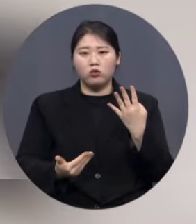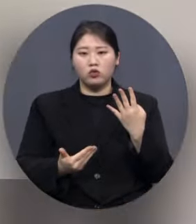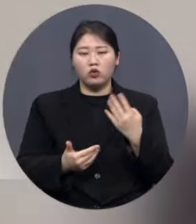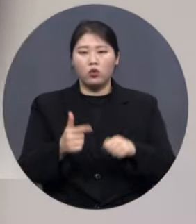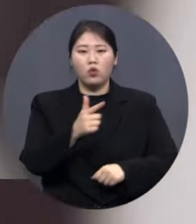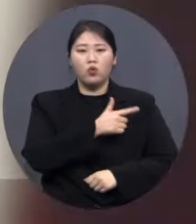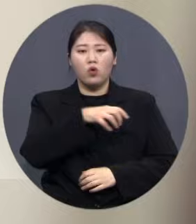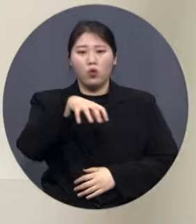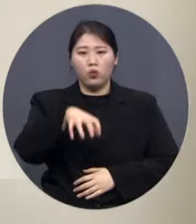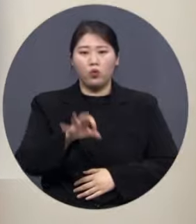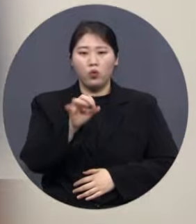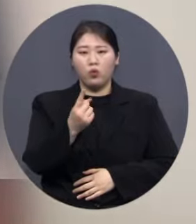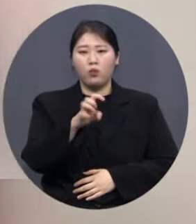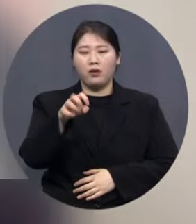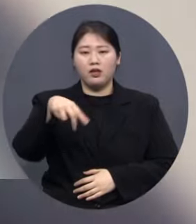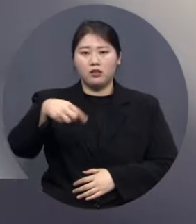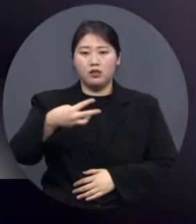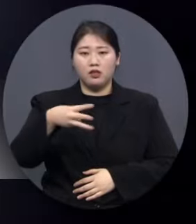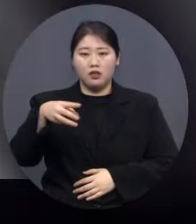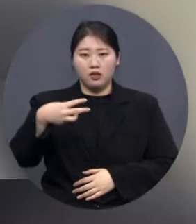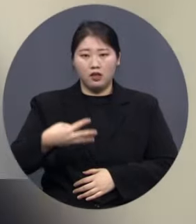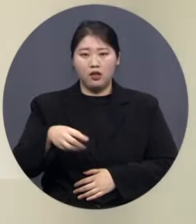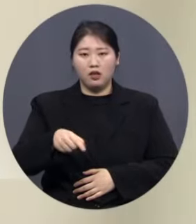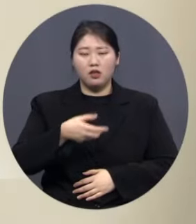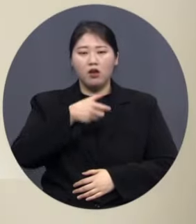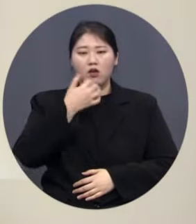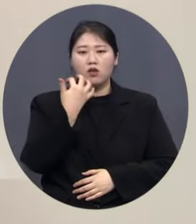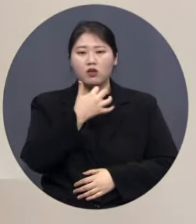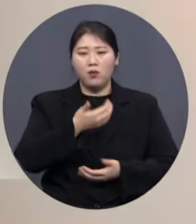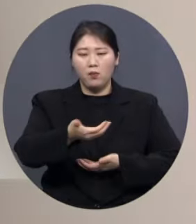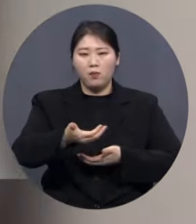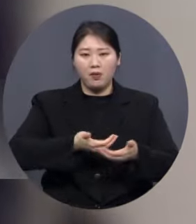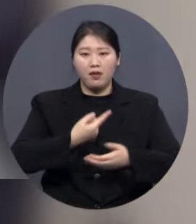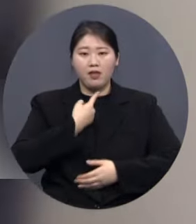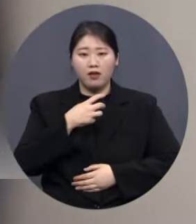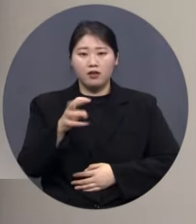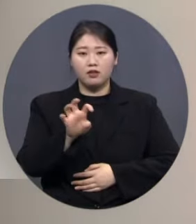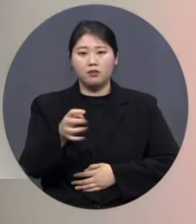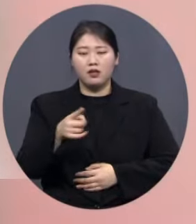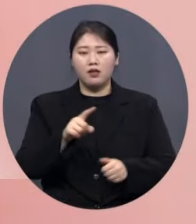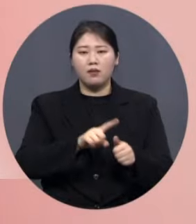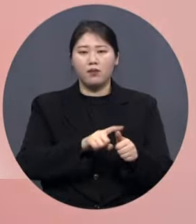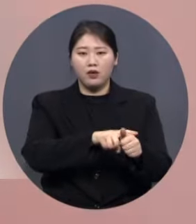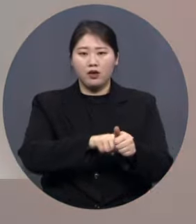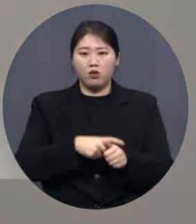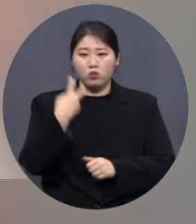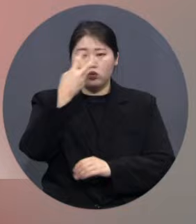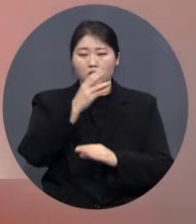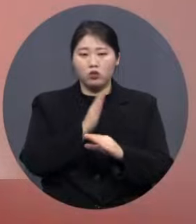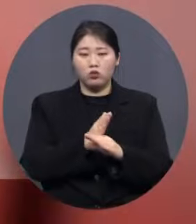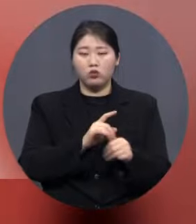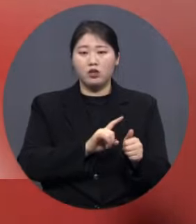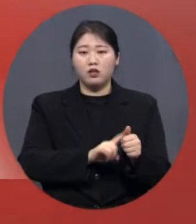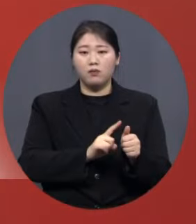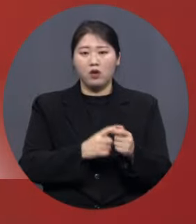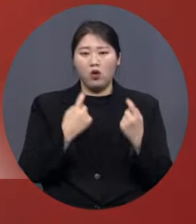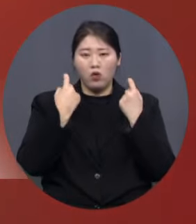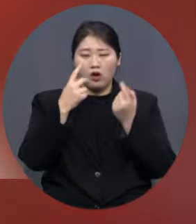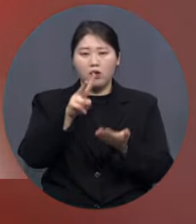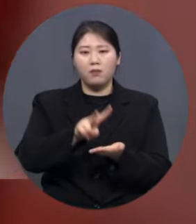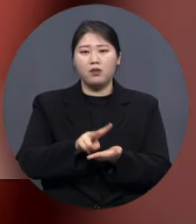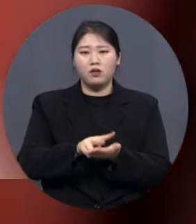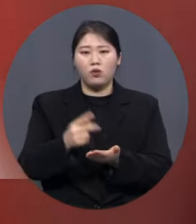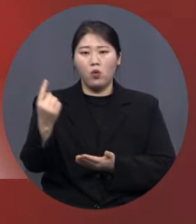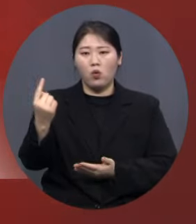한 오피스텔에서 성매매 업소를 운영한 혐의로 40대 남성을 입건해 조사하고 있습니다. 이 남성은 관광비자로